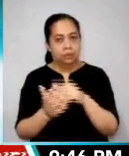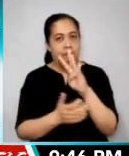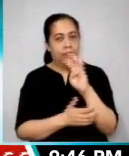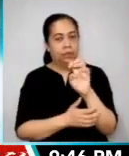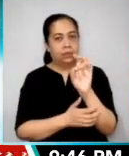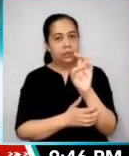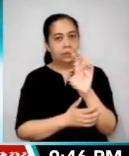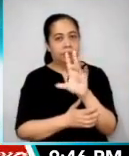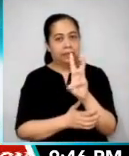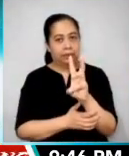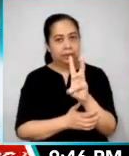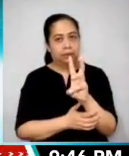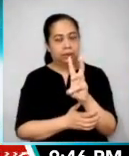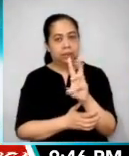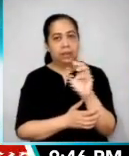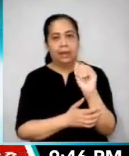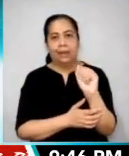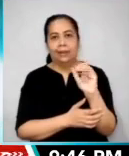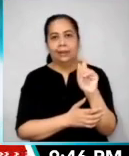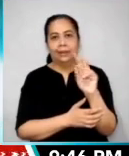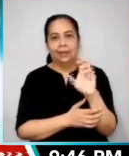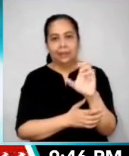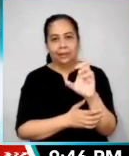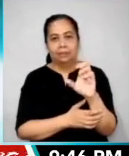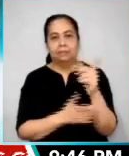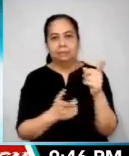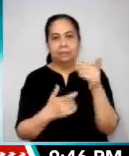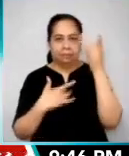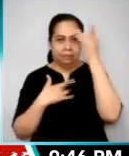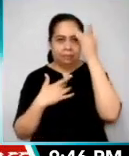193,476 ang mga aktibong kaso o yung mga pinapagaling pa.